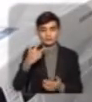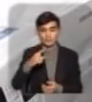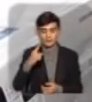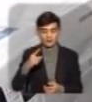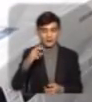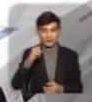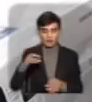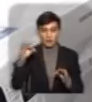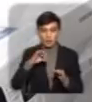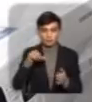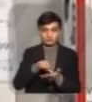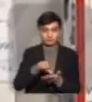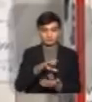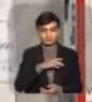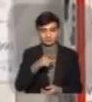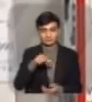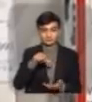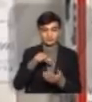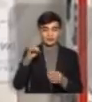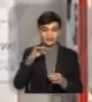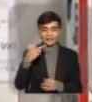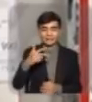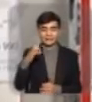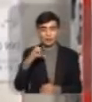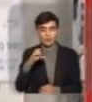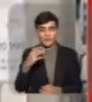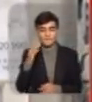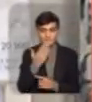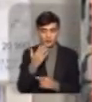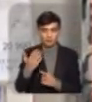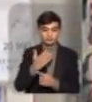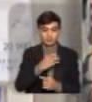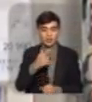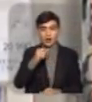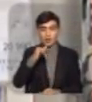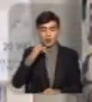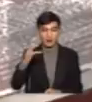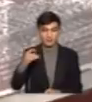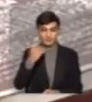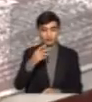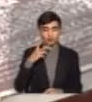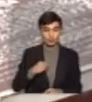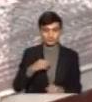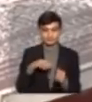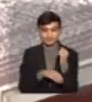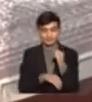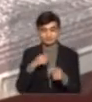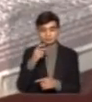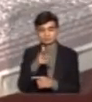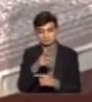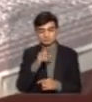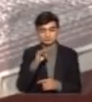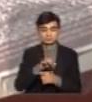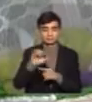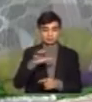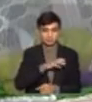оқиғасына байқау жариялағанын естіп, 30 секундтық видеоны арнамызға Гауһар Аманбаеваның кенже қызы түсіріп жолдаған. Онда анасы